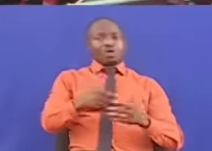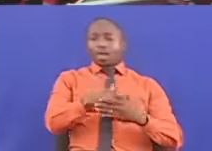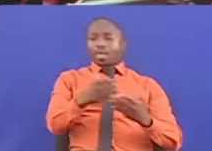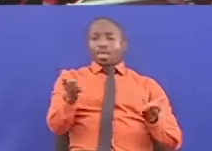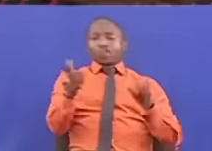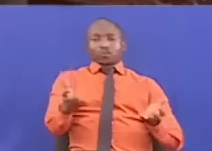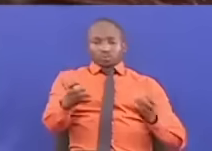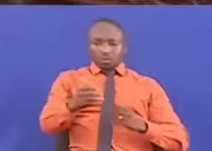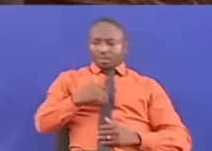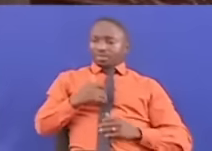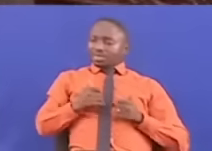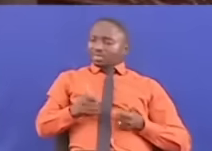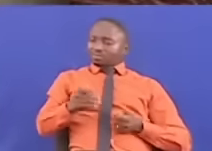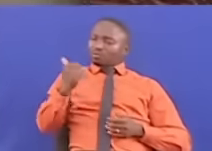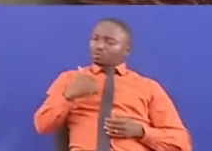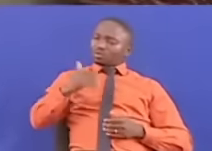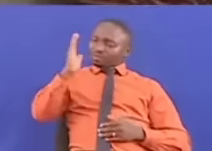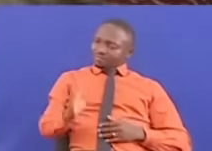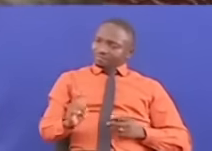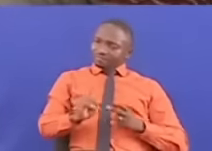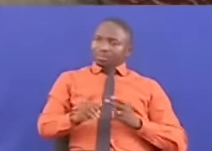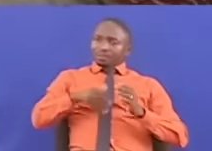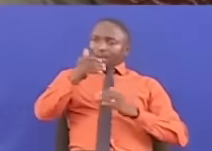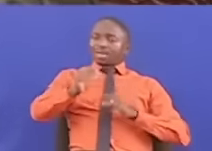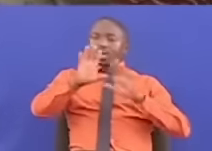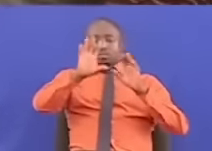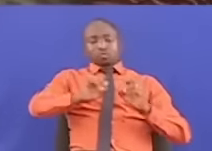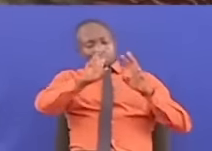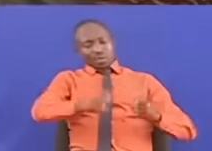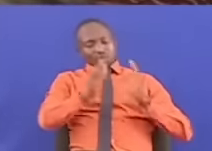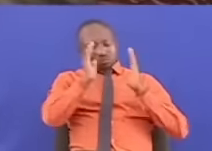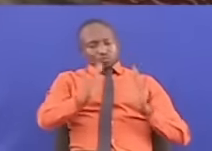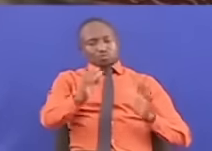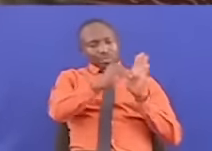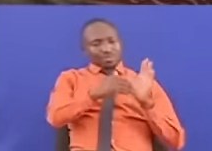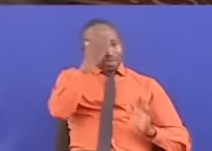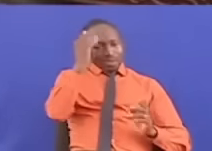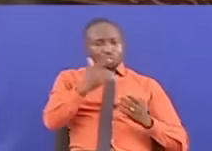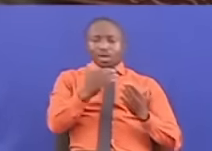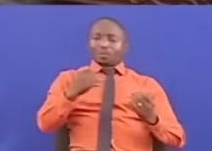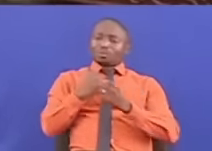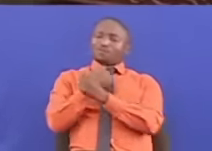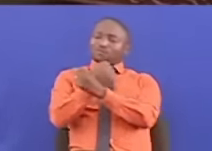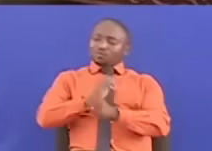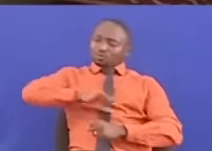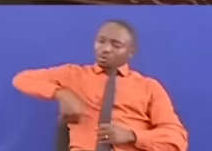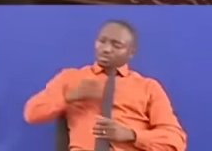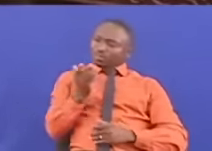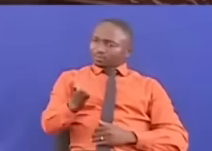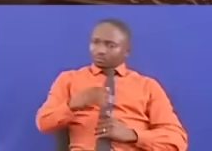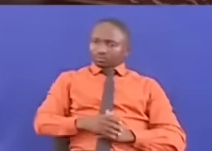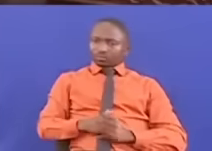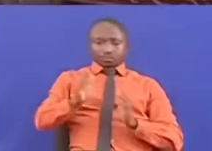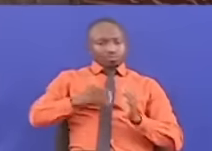mape watu hapa baada rti wangi wame kwa wizi wa umma